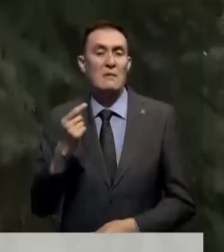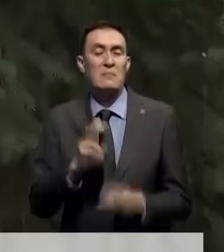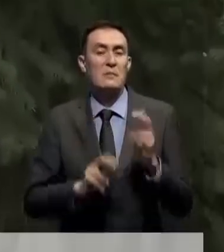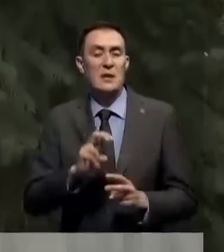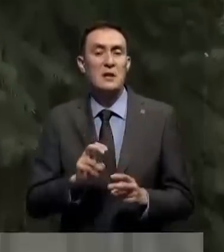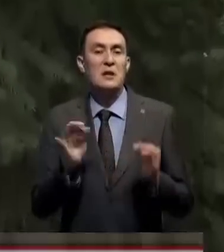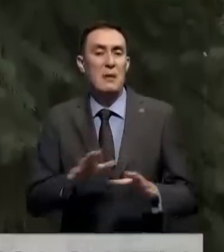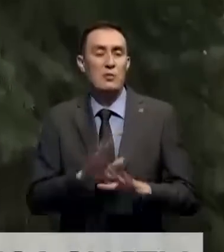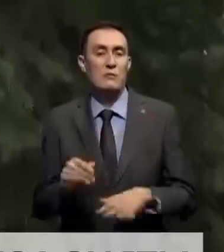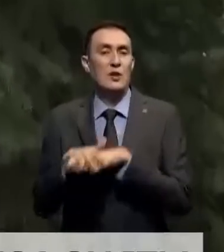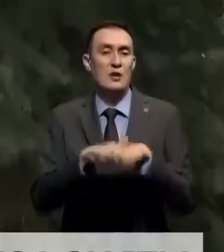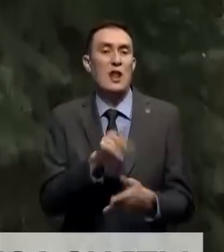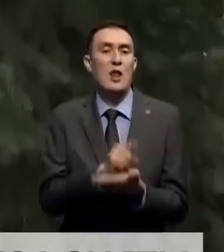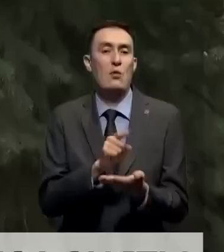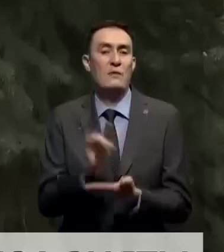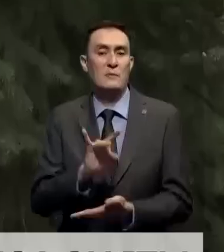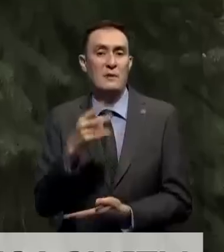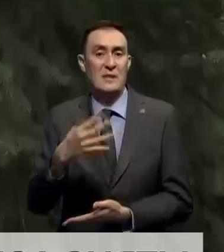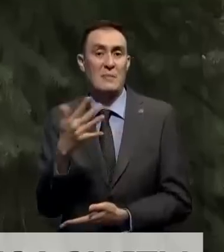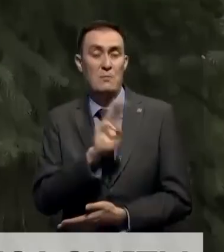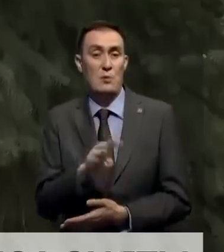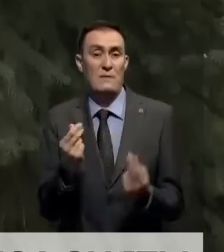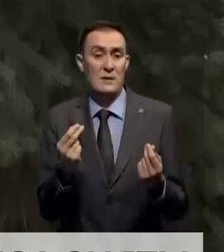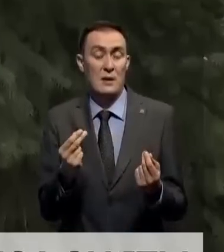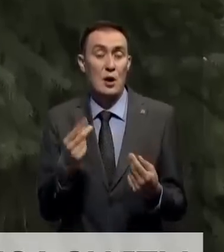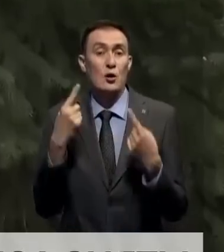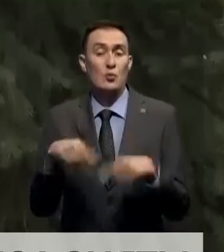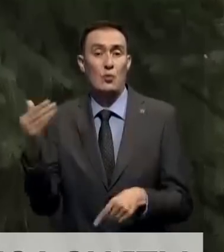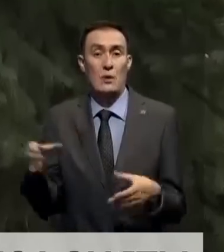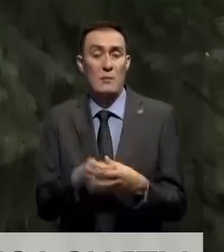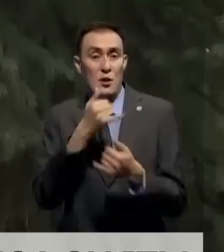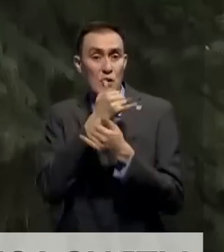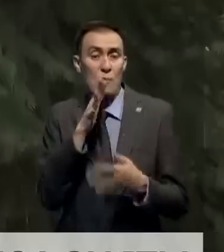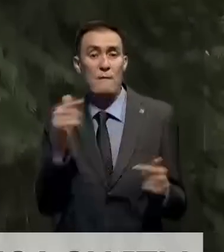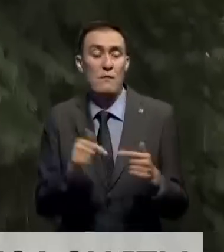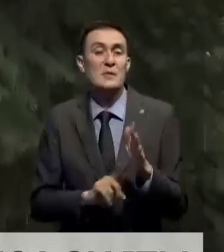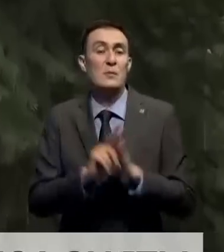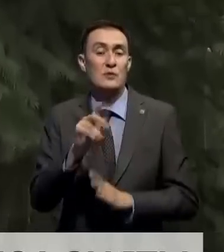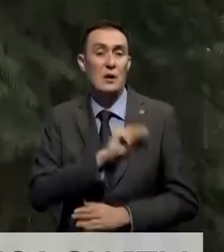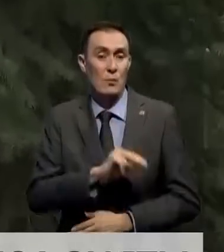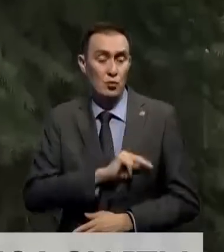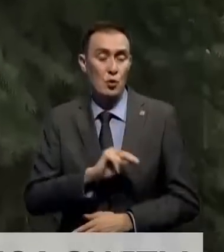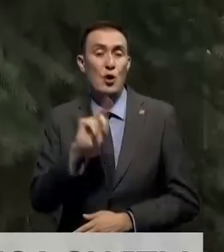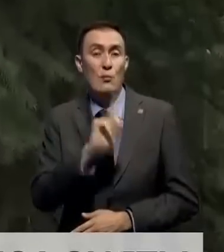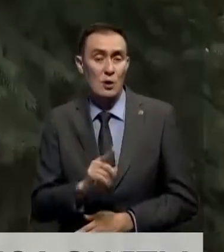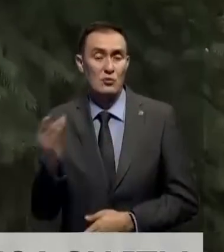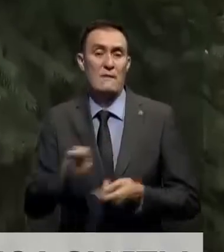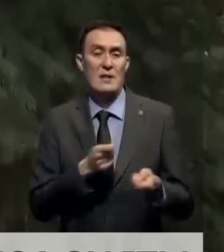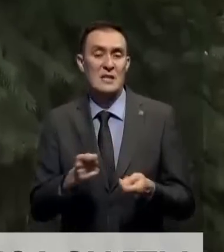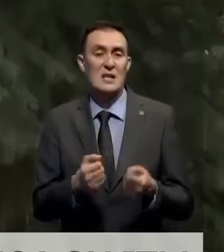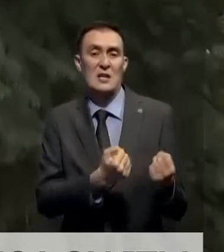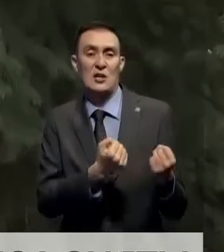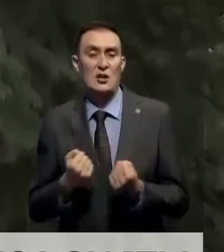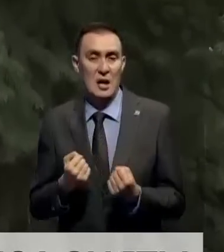предприятию необоснованно начислили налоги в размере 25 миллионов тенге. Другой инвестор не смог вовремя запустить свой проект из-за того, что местные власти